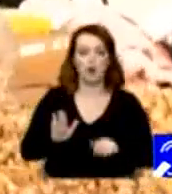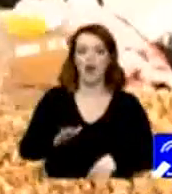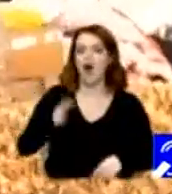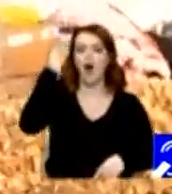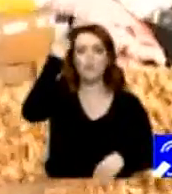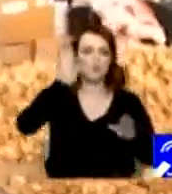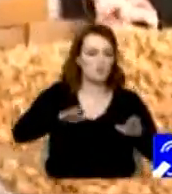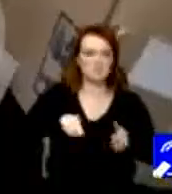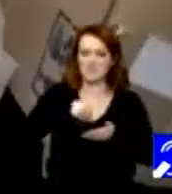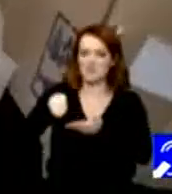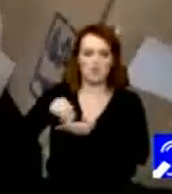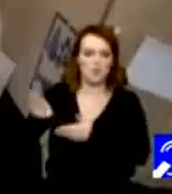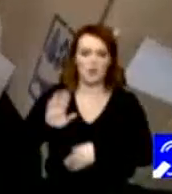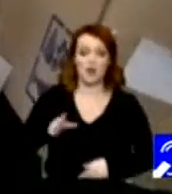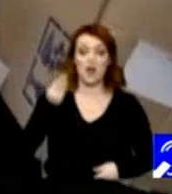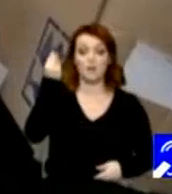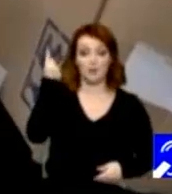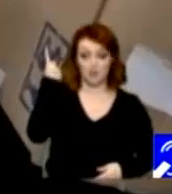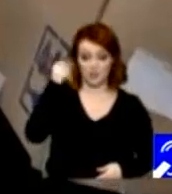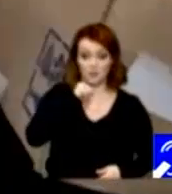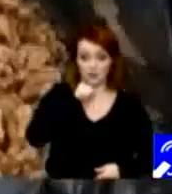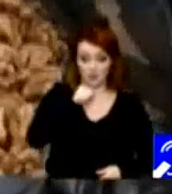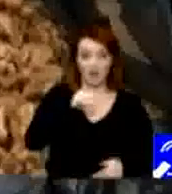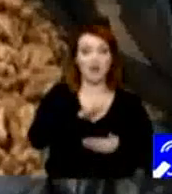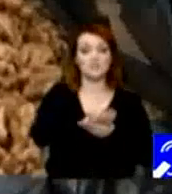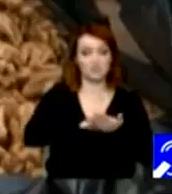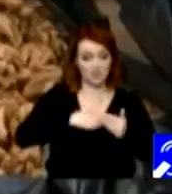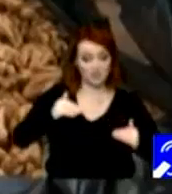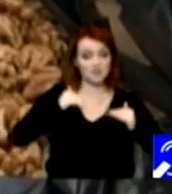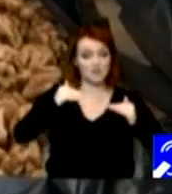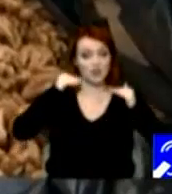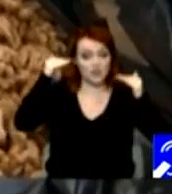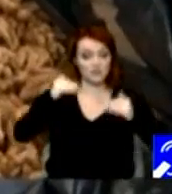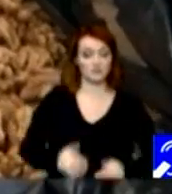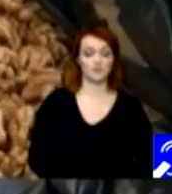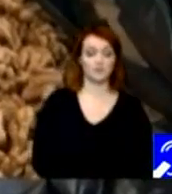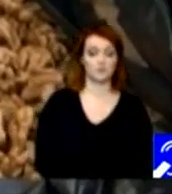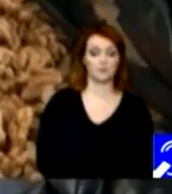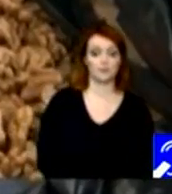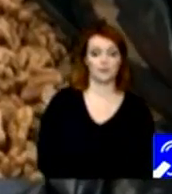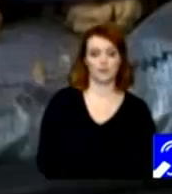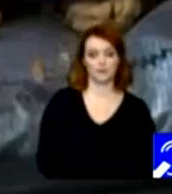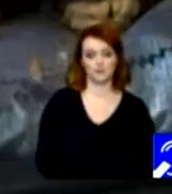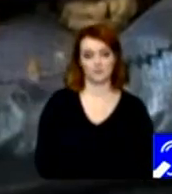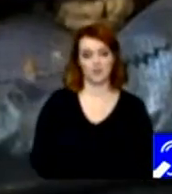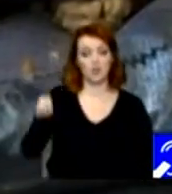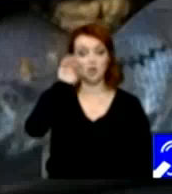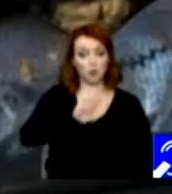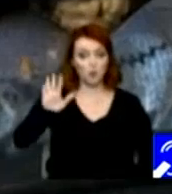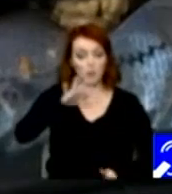cel mult 3 așa că e goală prețul miezului de nucă va continua să crească iar cererea va fi tot mai mare în Uniunea Europeană